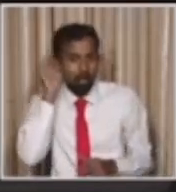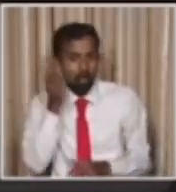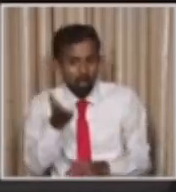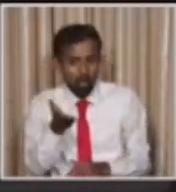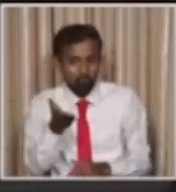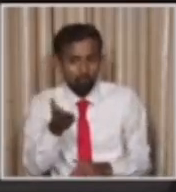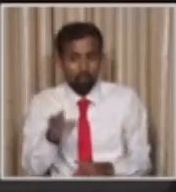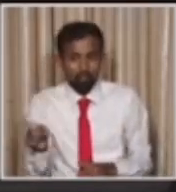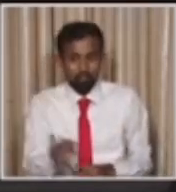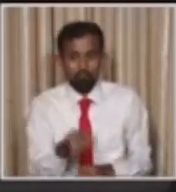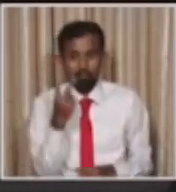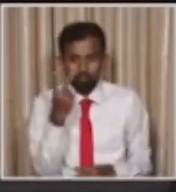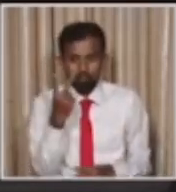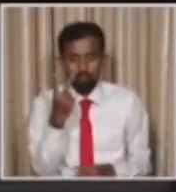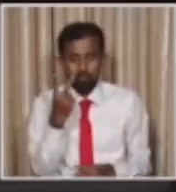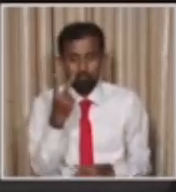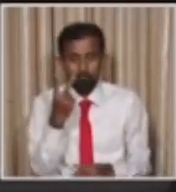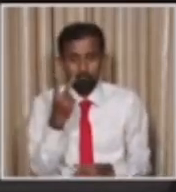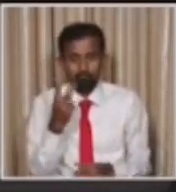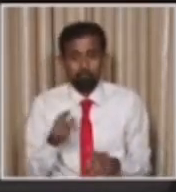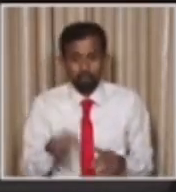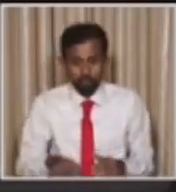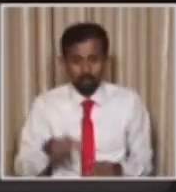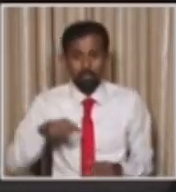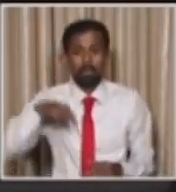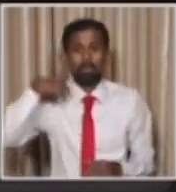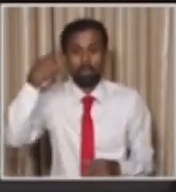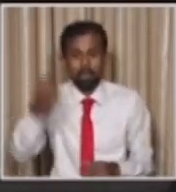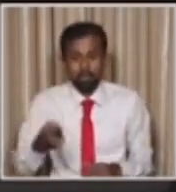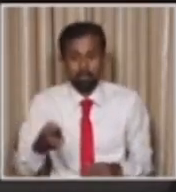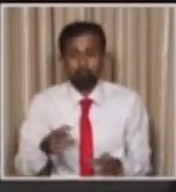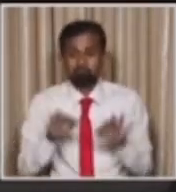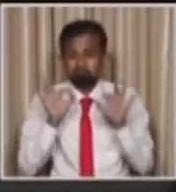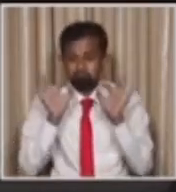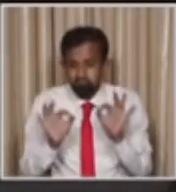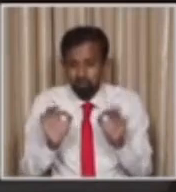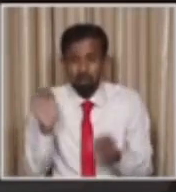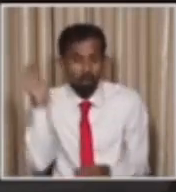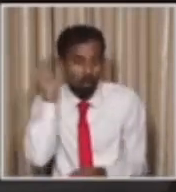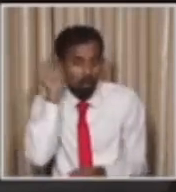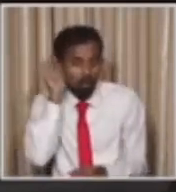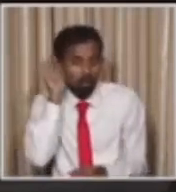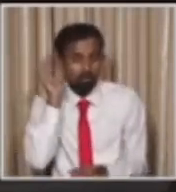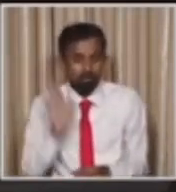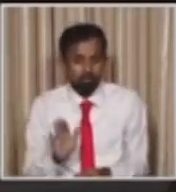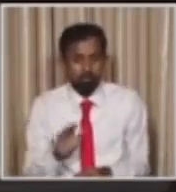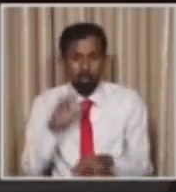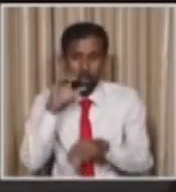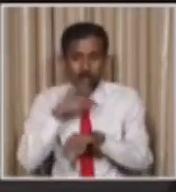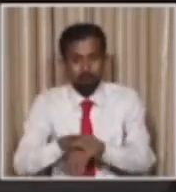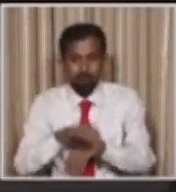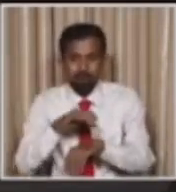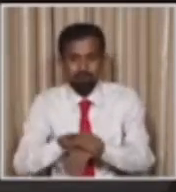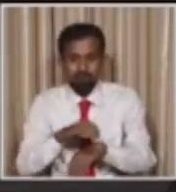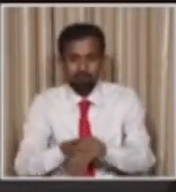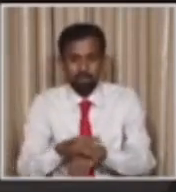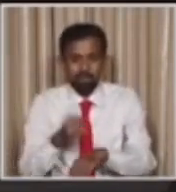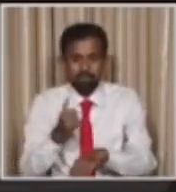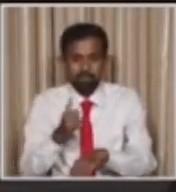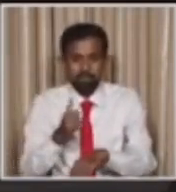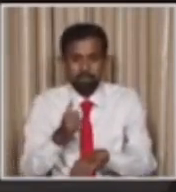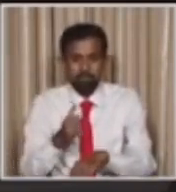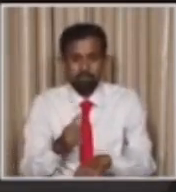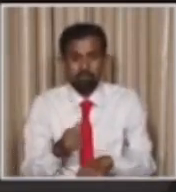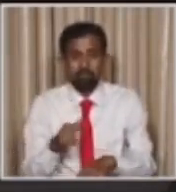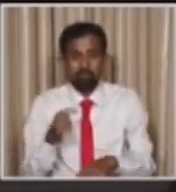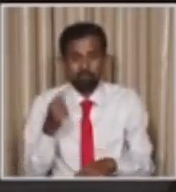අද දවස් දෙකේම කරු මන්ත්‍රීතුමනි අදයි හෙටයි දෙකේම හොඳටම අහගෙන ඉන්නවා. පරිජන් අල්ල ගන්නවා. මූලික මහා මොළකාරු අල්ල